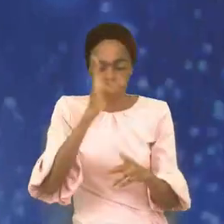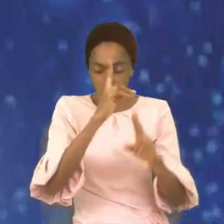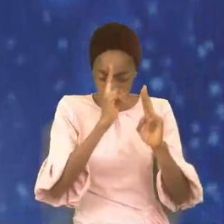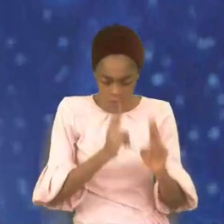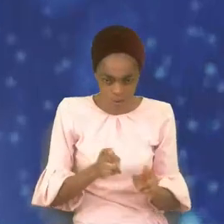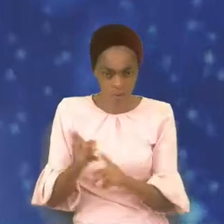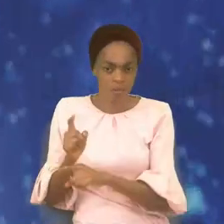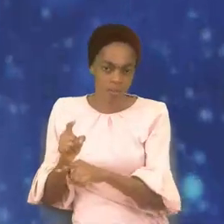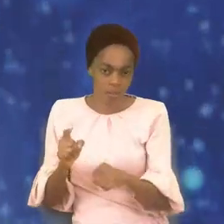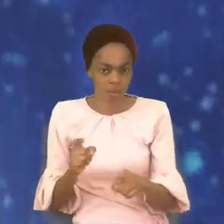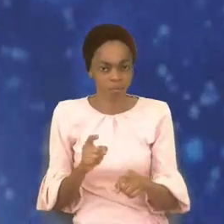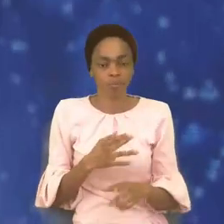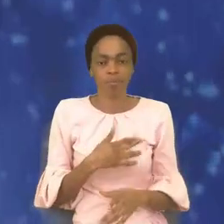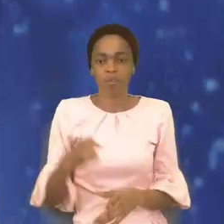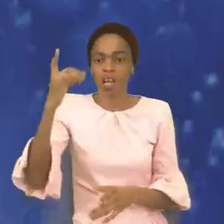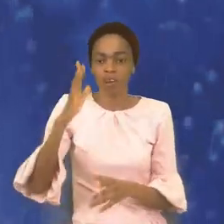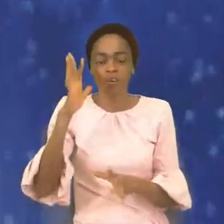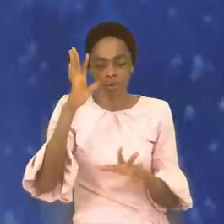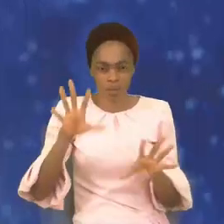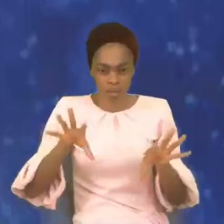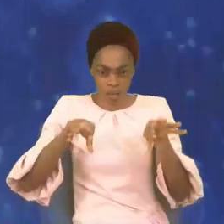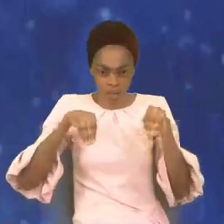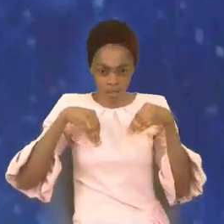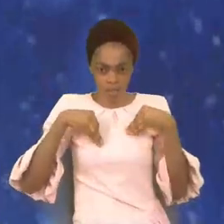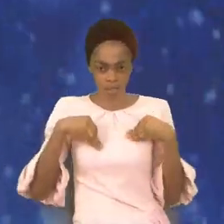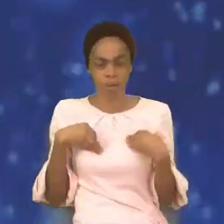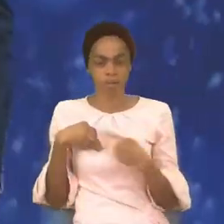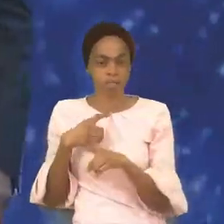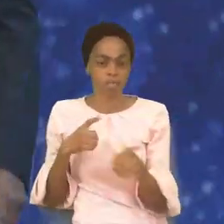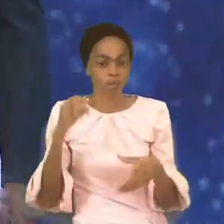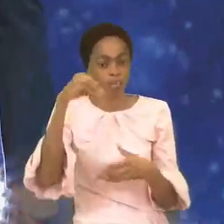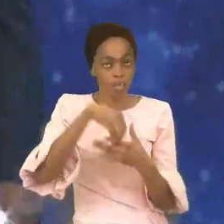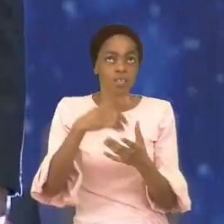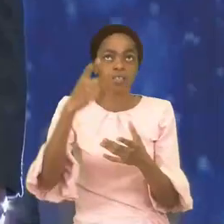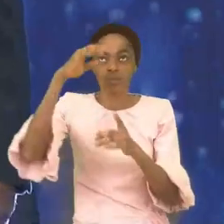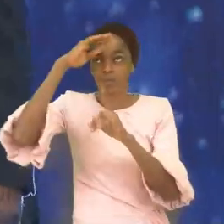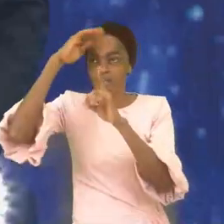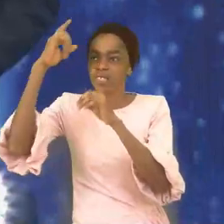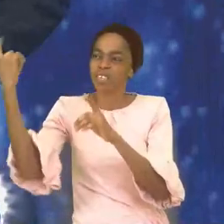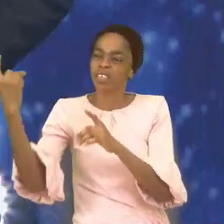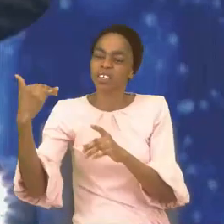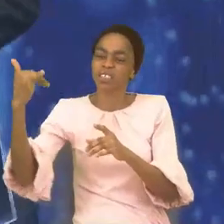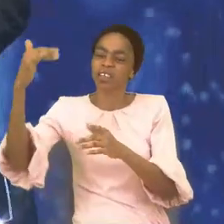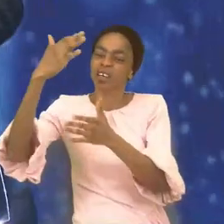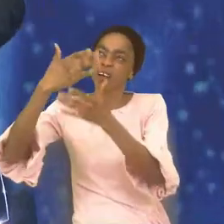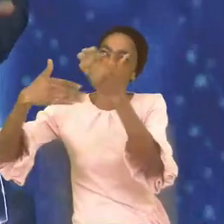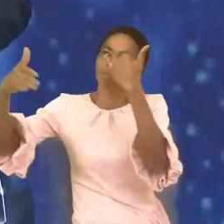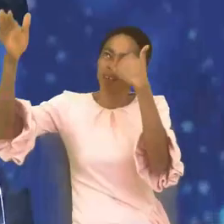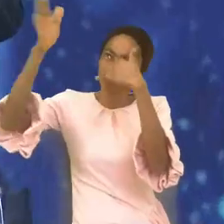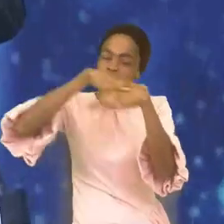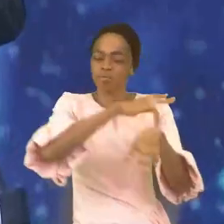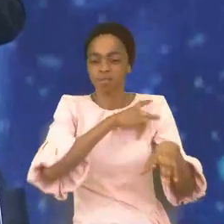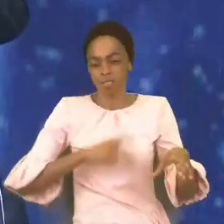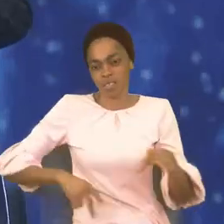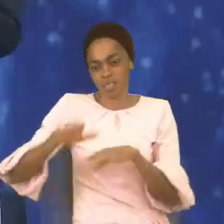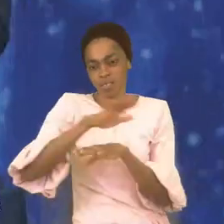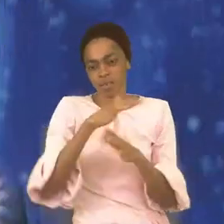honorer. Il va les admettre dans son paradis